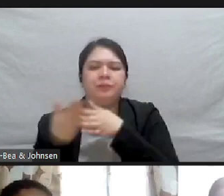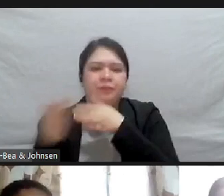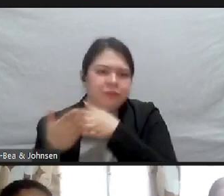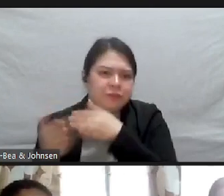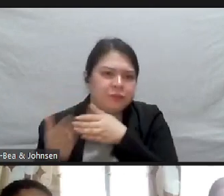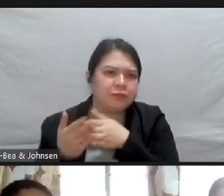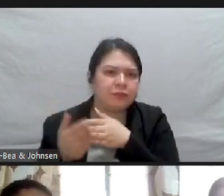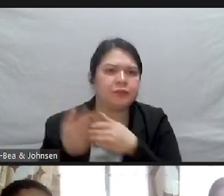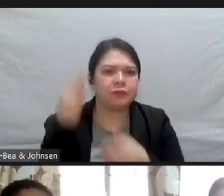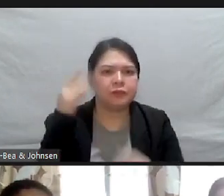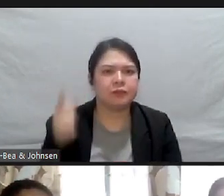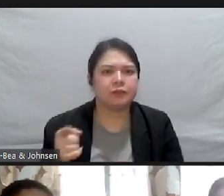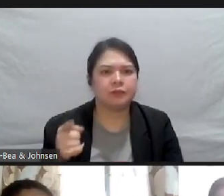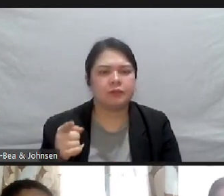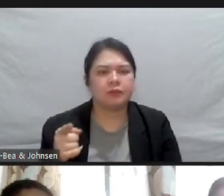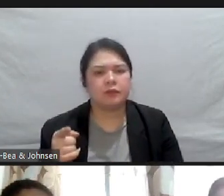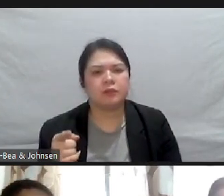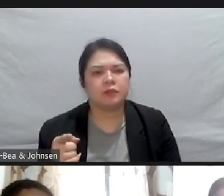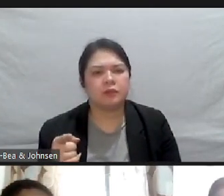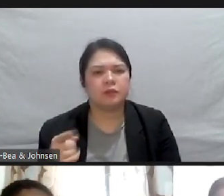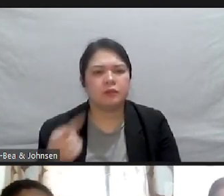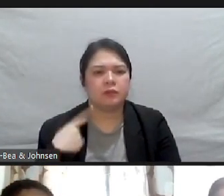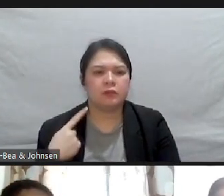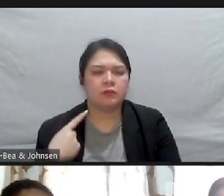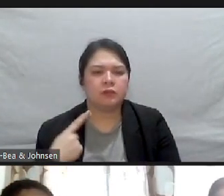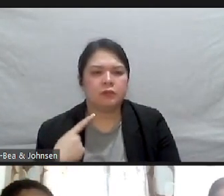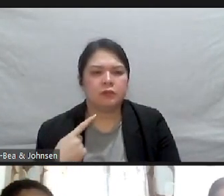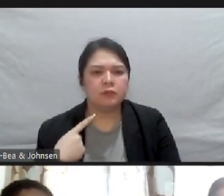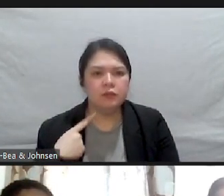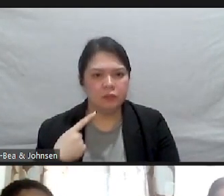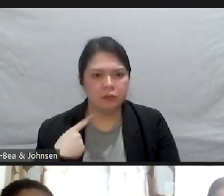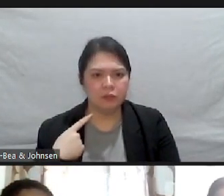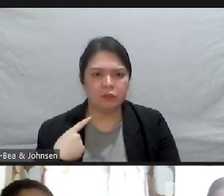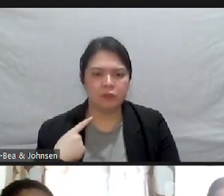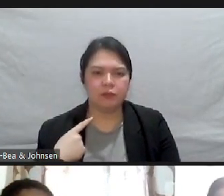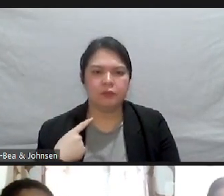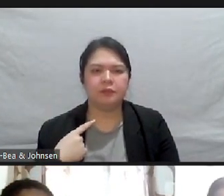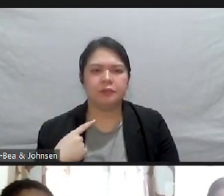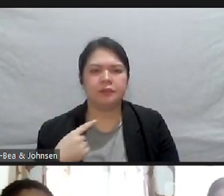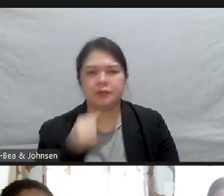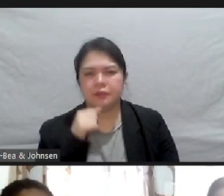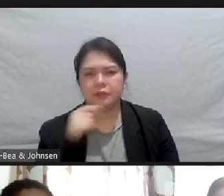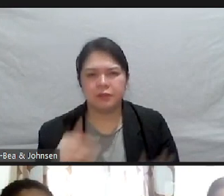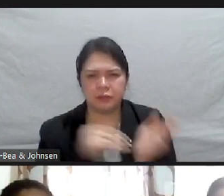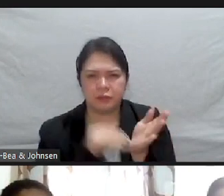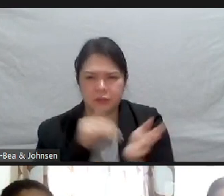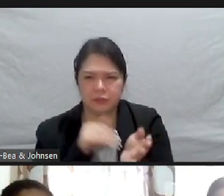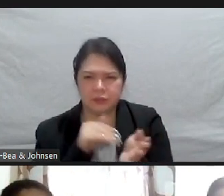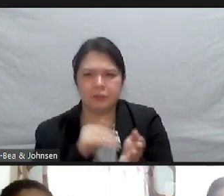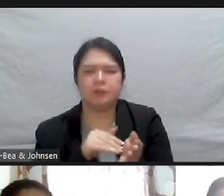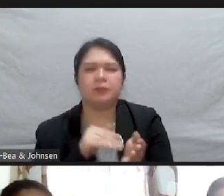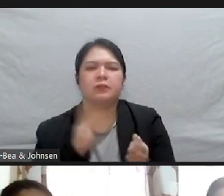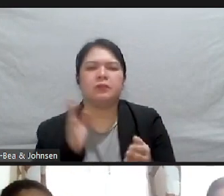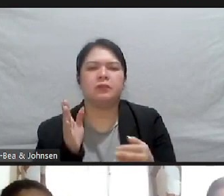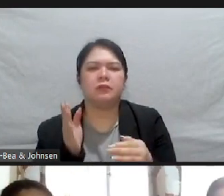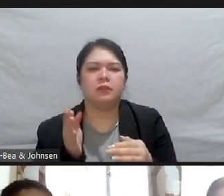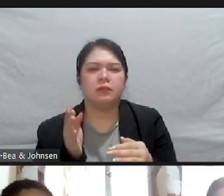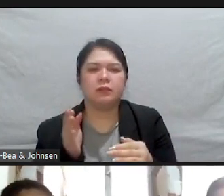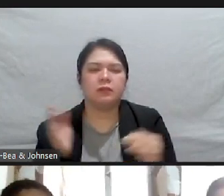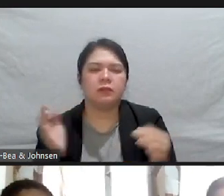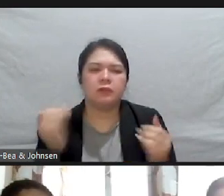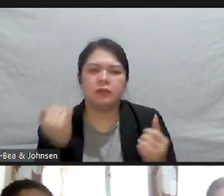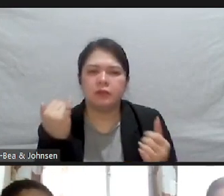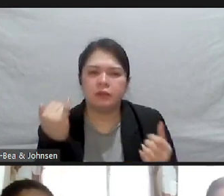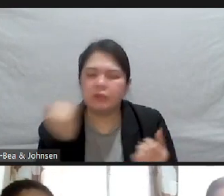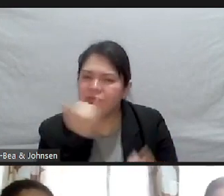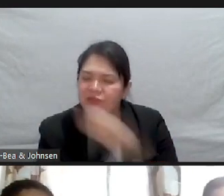know, nagdo-doktor-doktoran, you know, nagpagamot ka sa isang, hindi naman doktor, ganyan, tapos sinayang kang magsabi kung anong gamot